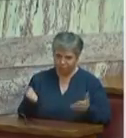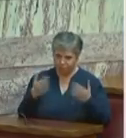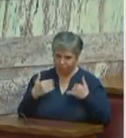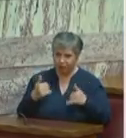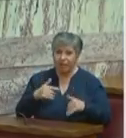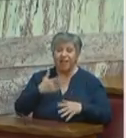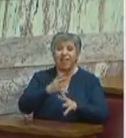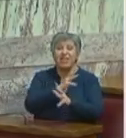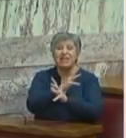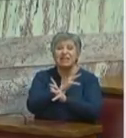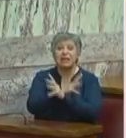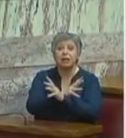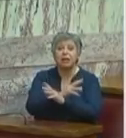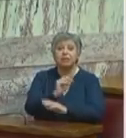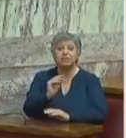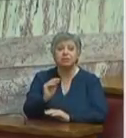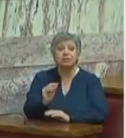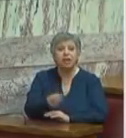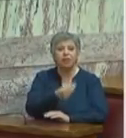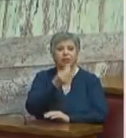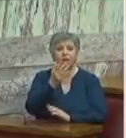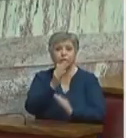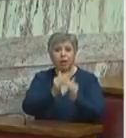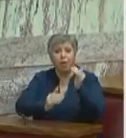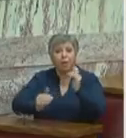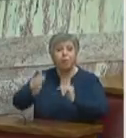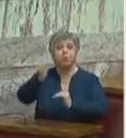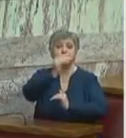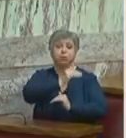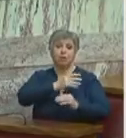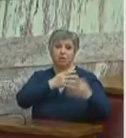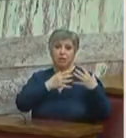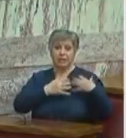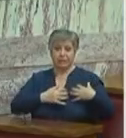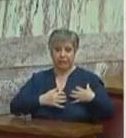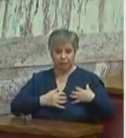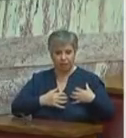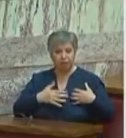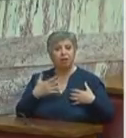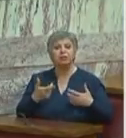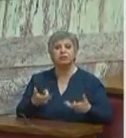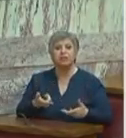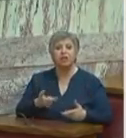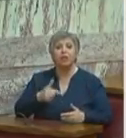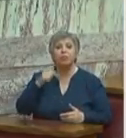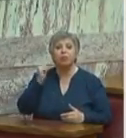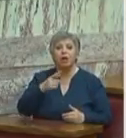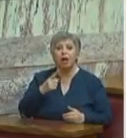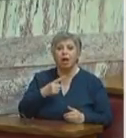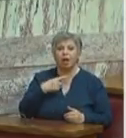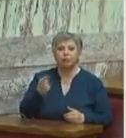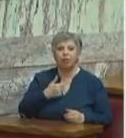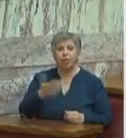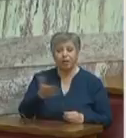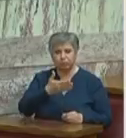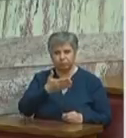εισαγγελικός λειτουργός και μάλιστα στο επίπεδο της εισαγγελίας εφετών και της εισαγγελίας του Αρείου Πάγου που θα κάνει αυτήν την ατιμία να